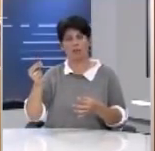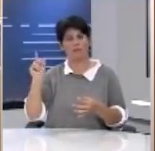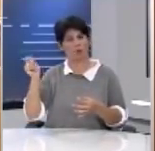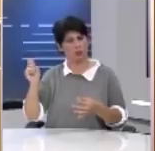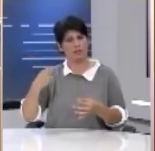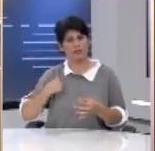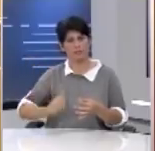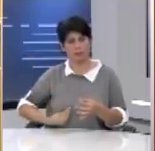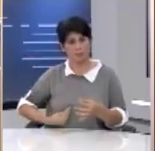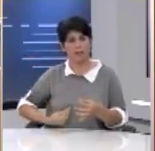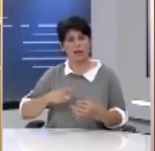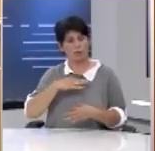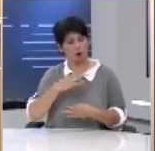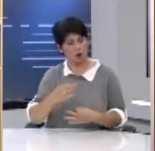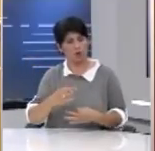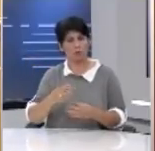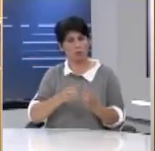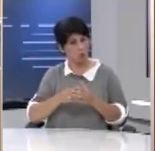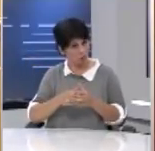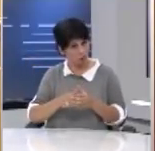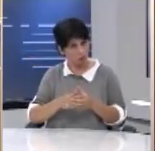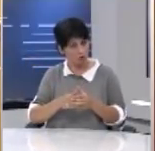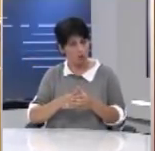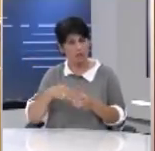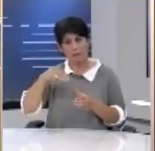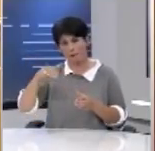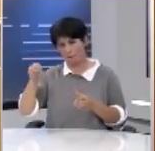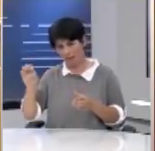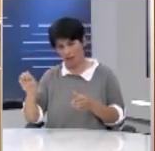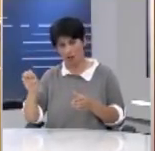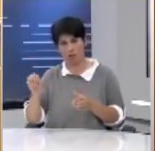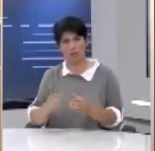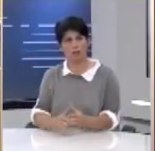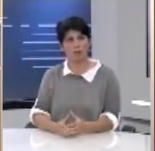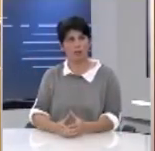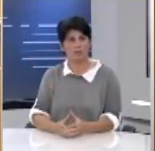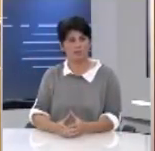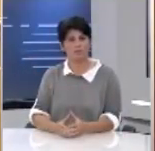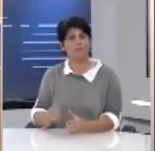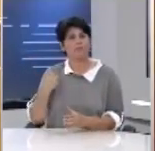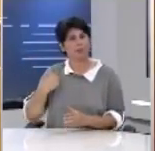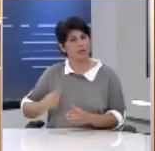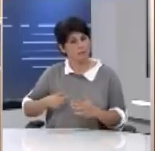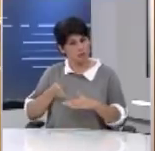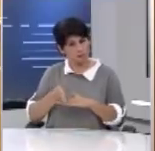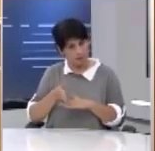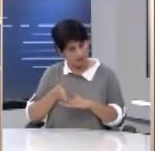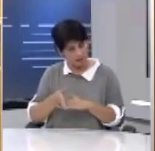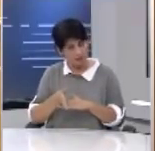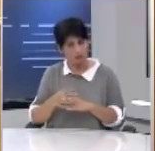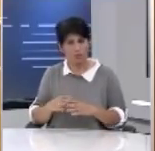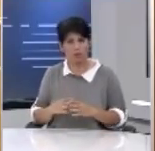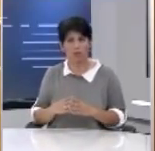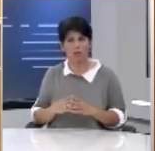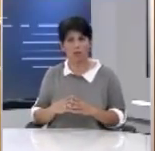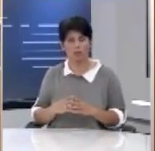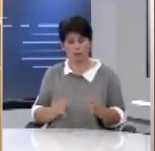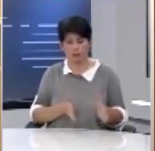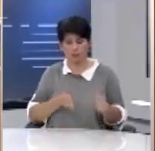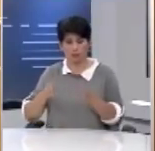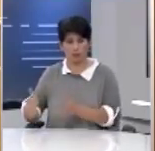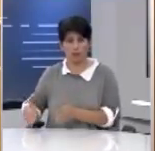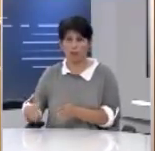πολιτευτές, δήμαρχοι, εκπρόσωποι του κόμματός σας, στα μέσα μαζικής ενημέρωσης και στις δημόσιες παρεμβάσεις τους, και από την